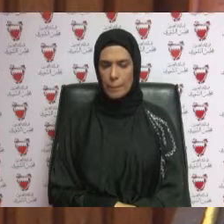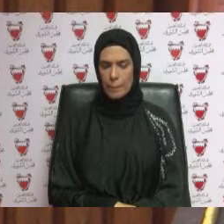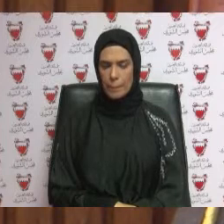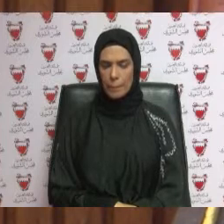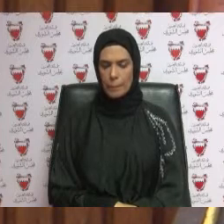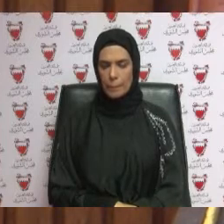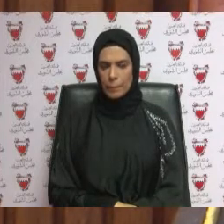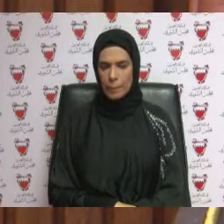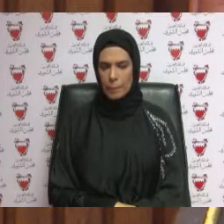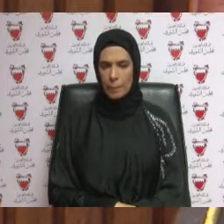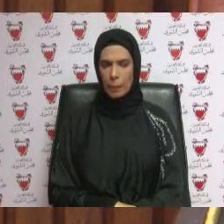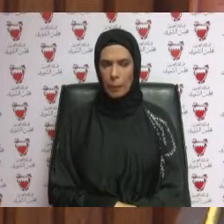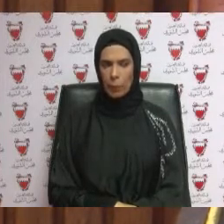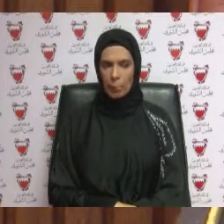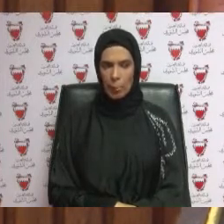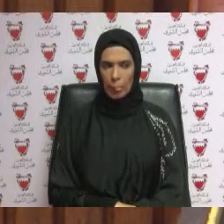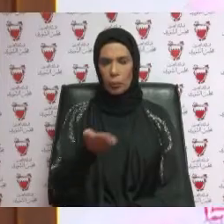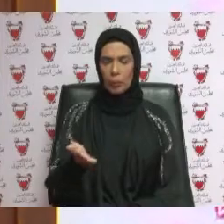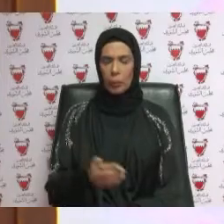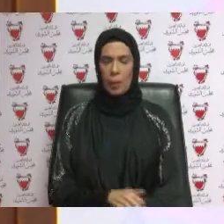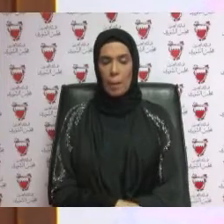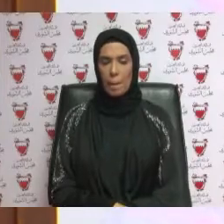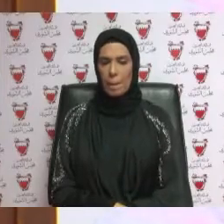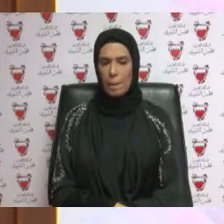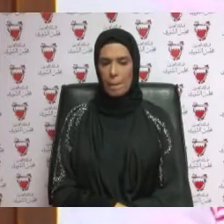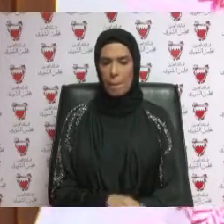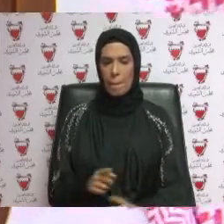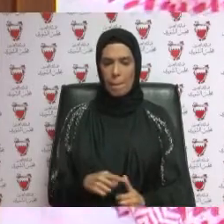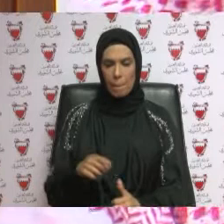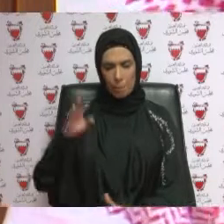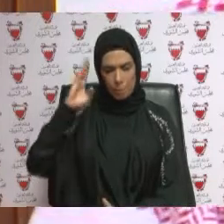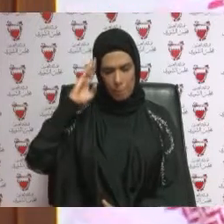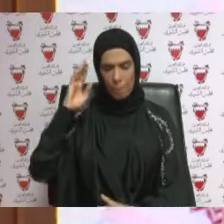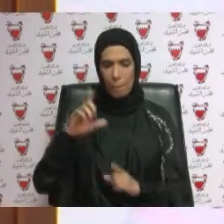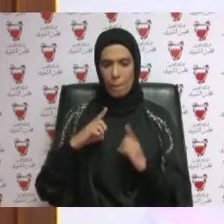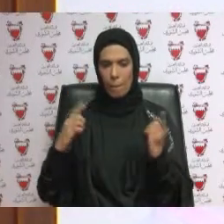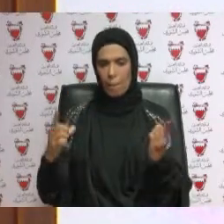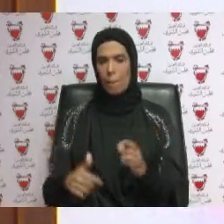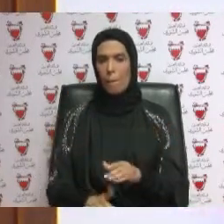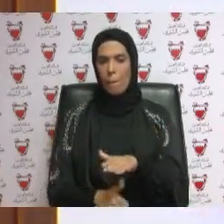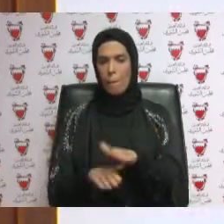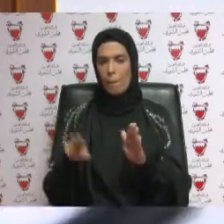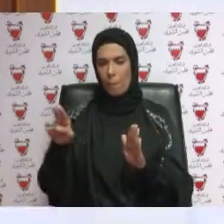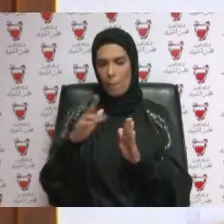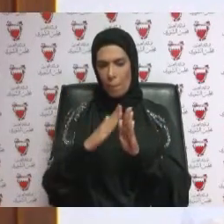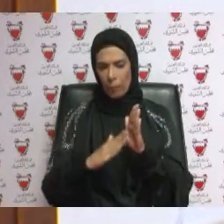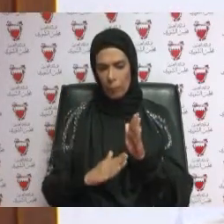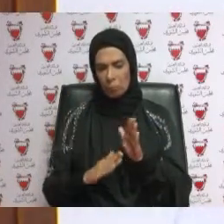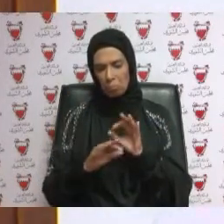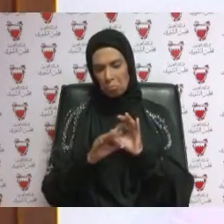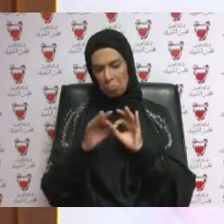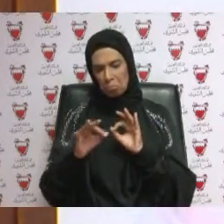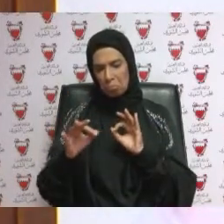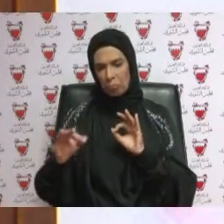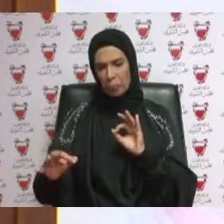الأخ عبد الرحمن جمشير تفضل. بداية أشكر اللجنة ورئيسها على هذا التقرير الوافي،